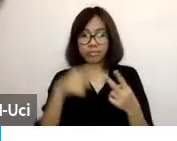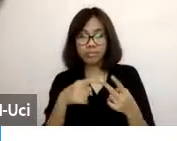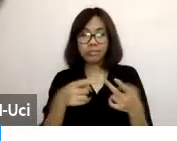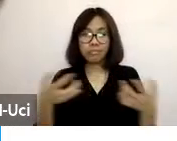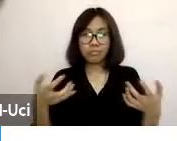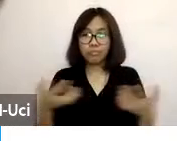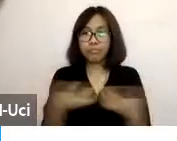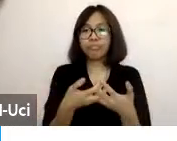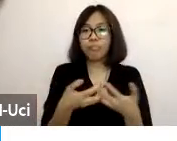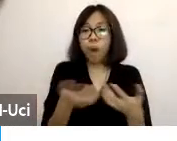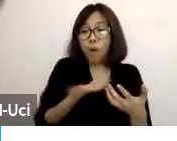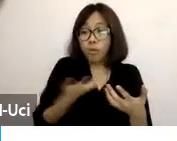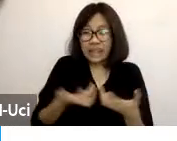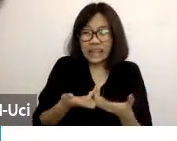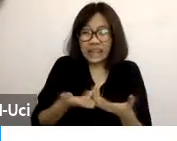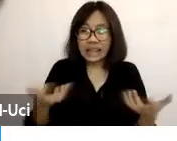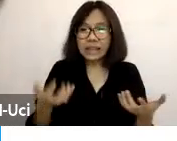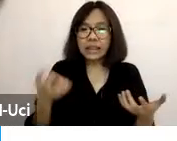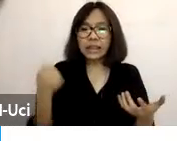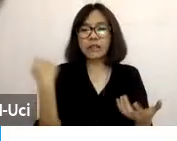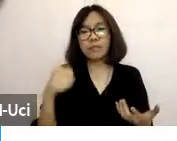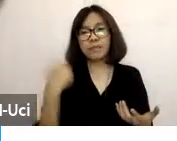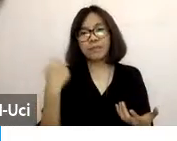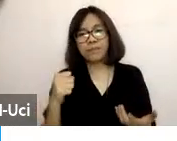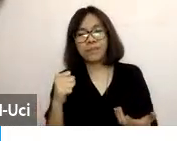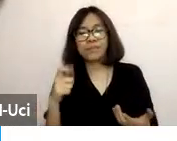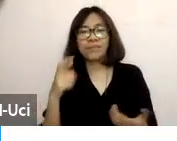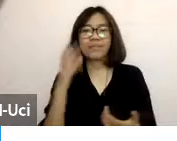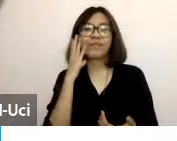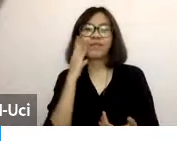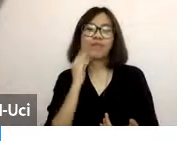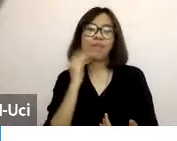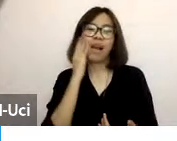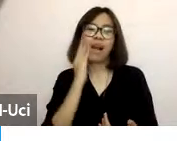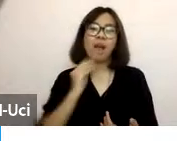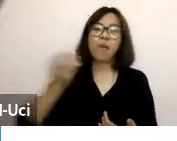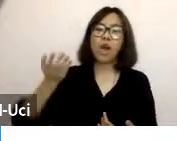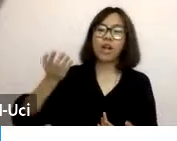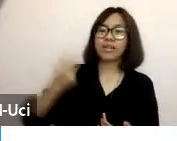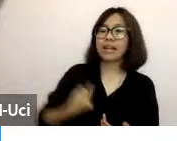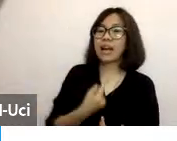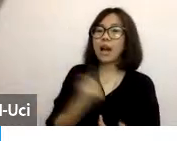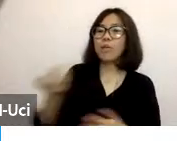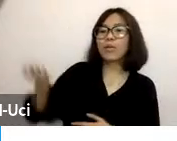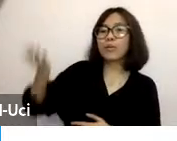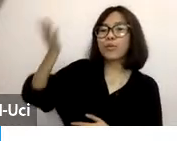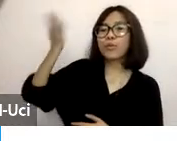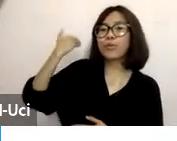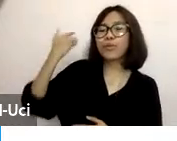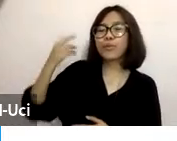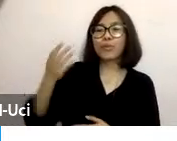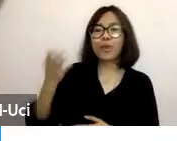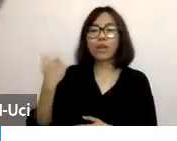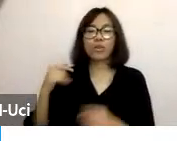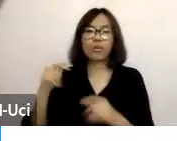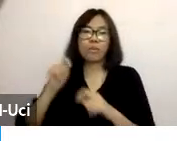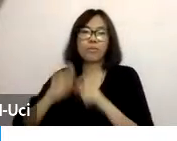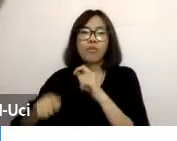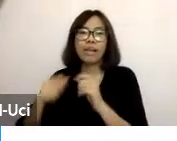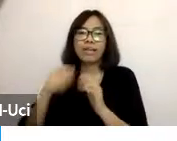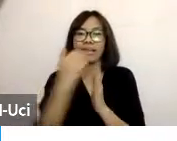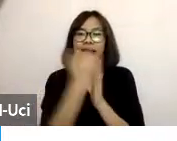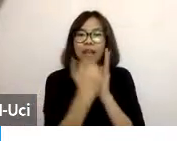sekali gitu Ini yang menjadi pernah mungkin menjadi pengalaman kami pada saat menyetel membantu menyusun regulasi